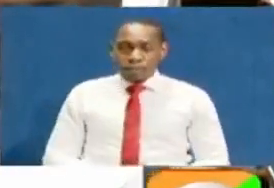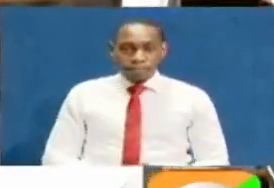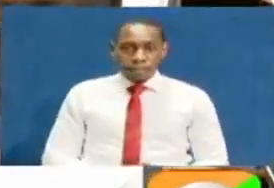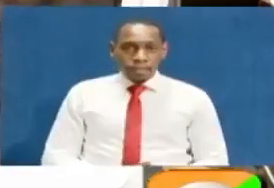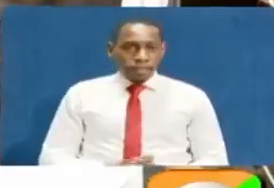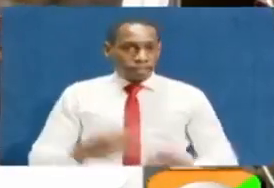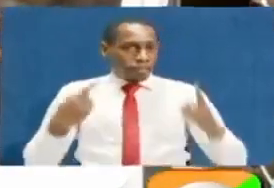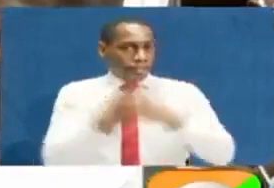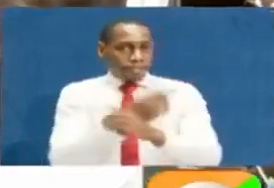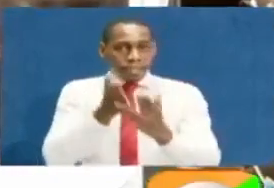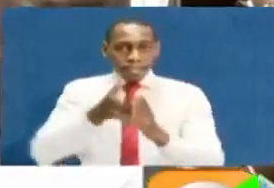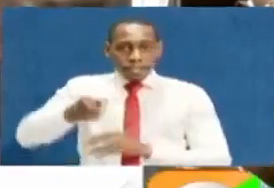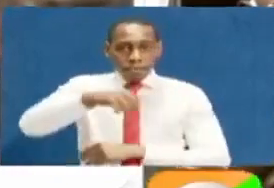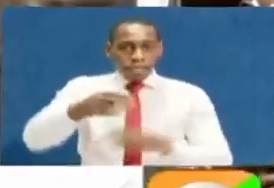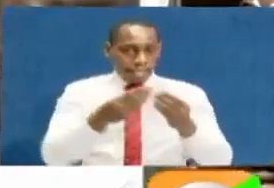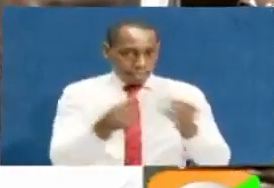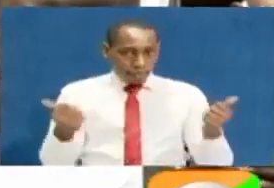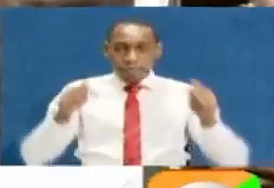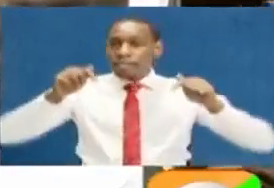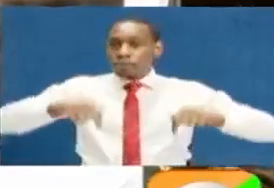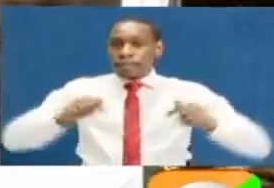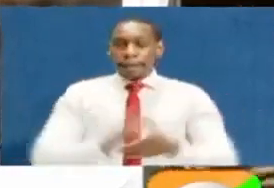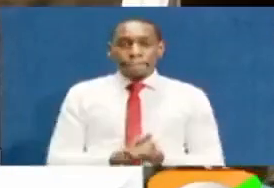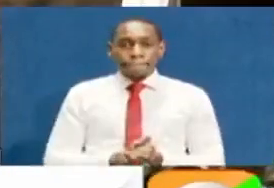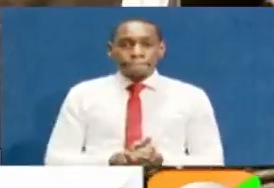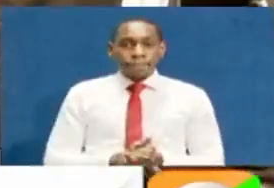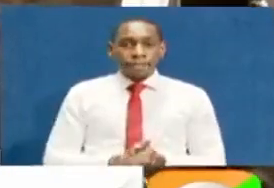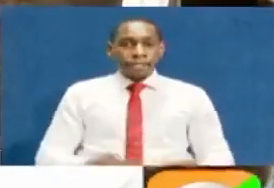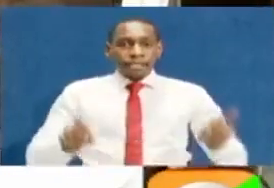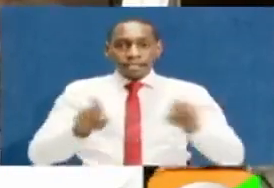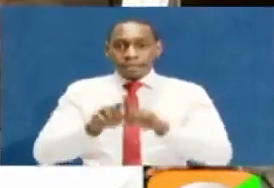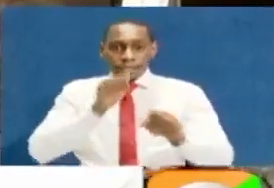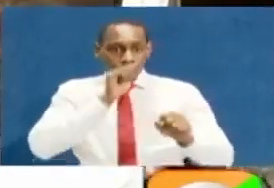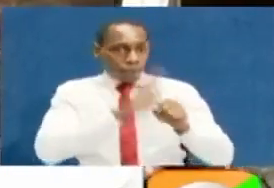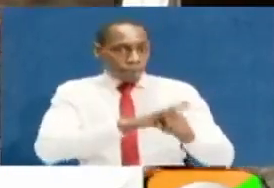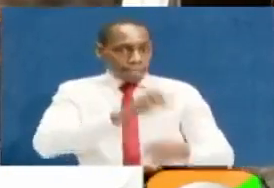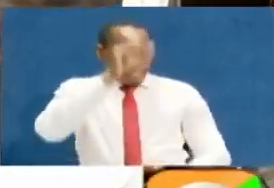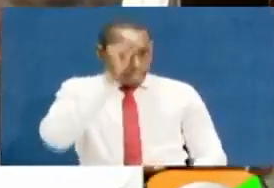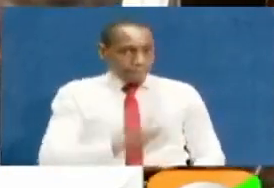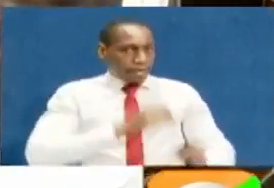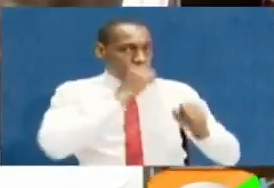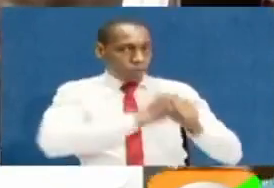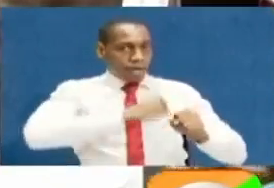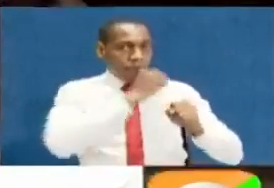tofauti yetu baina yetu imeisha hivi leo, na nimeahidi